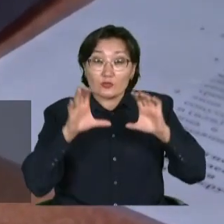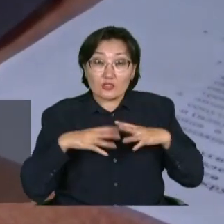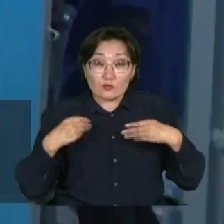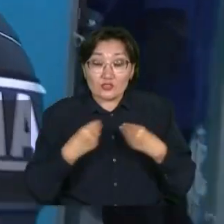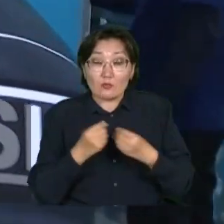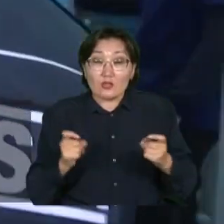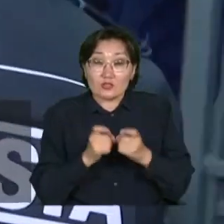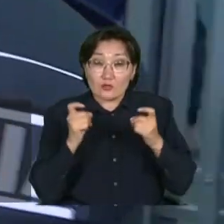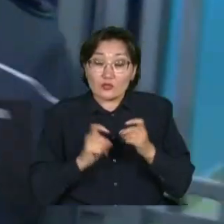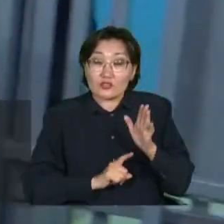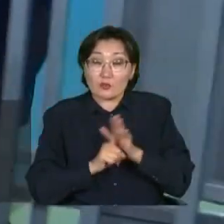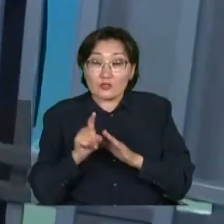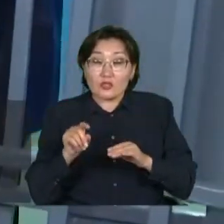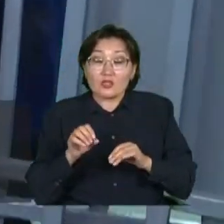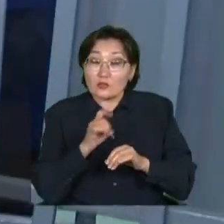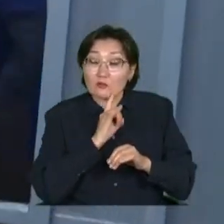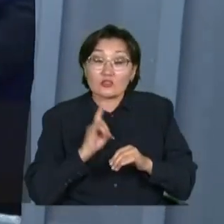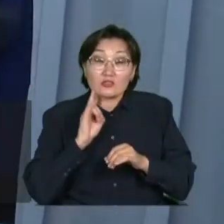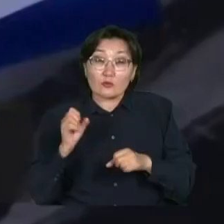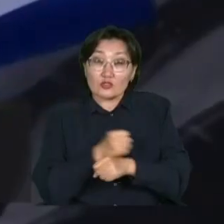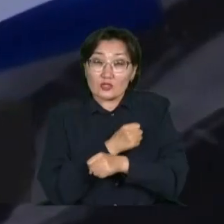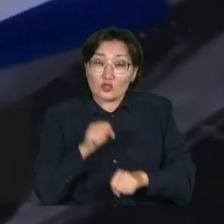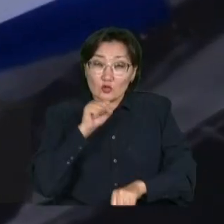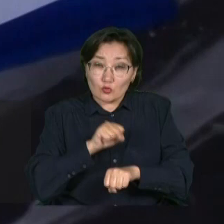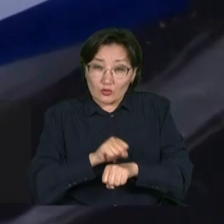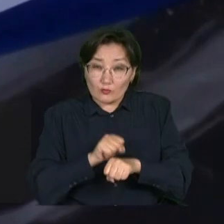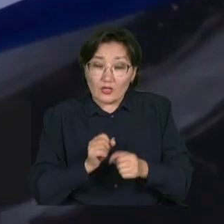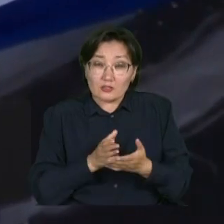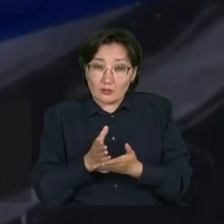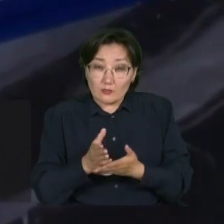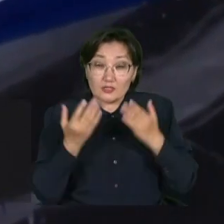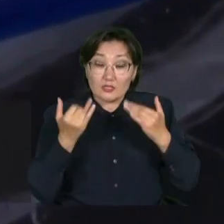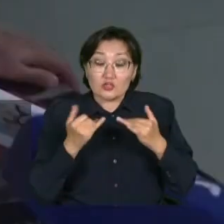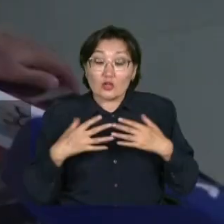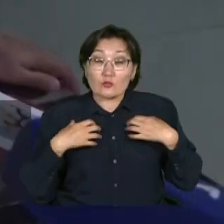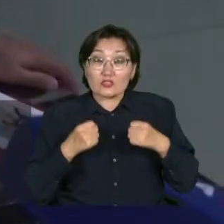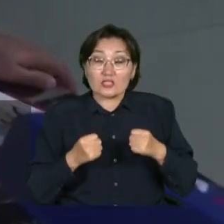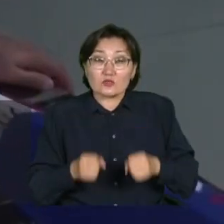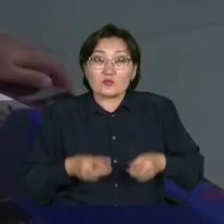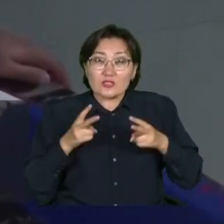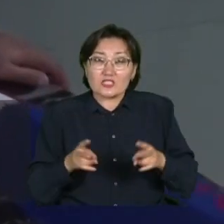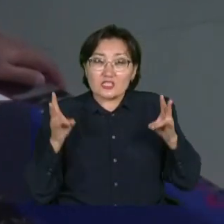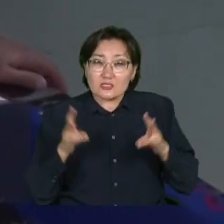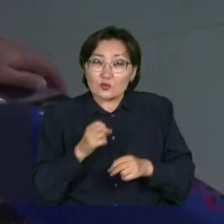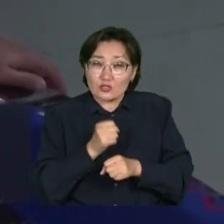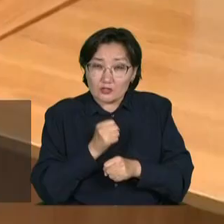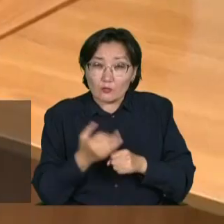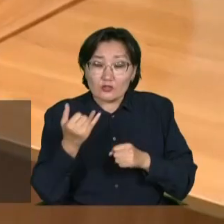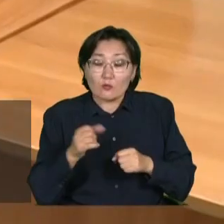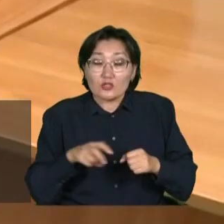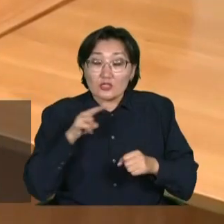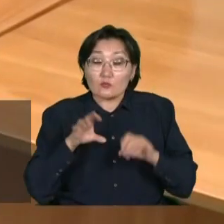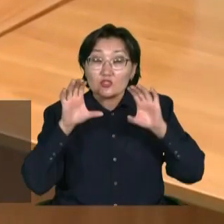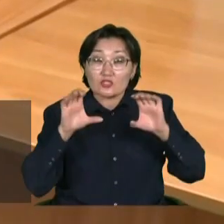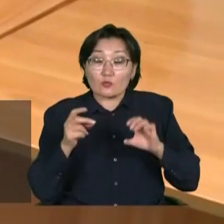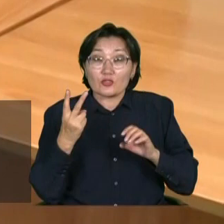жанжал шығарып, жұбайына жұдырғала жүгіретіндерге тұсау қоюға бағытталған. Енді денсаулыққа қасақана зиян келтірген үшін әкімшілік